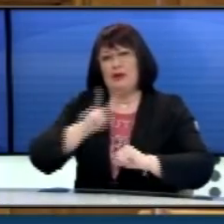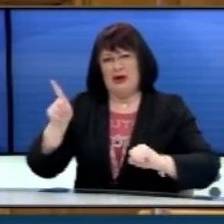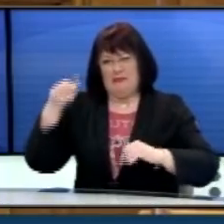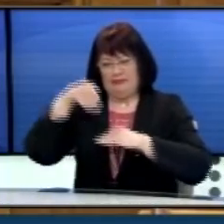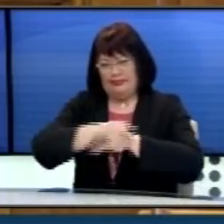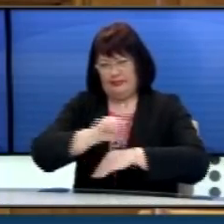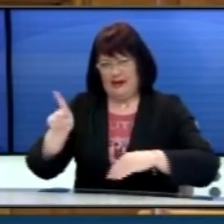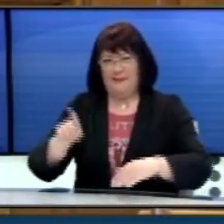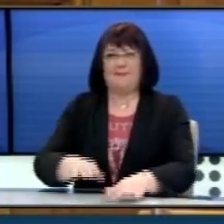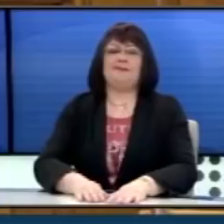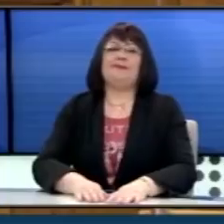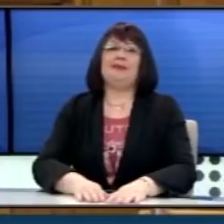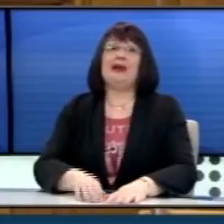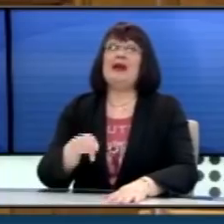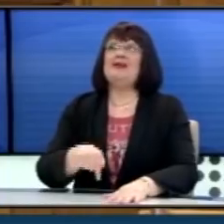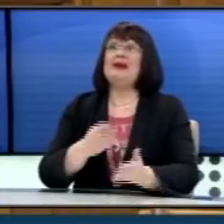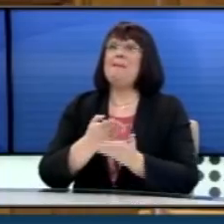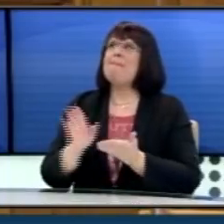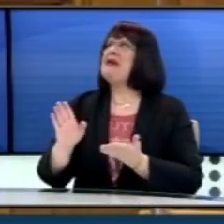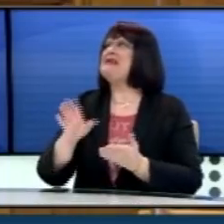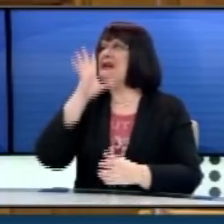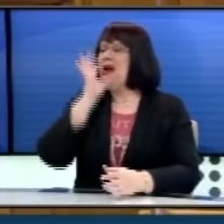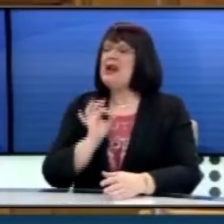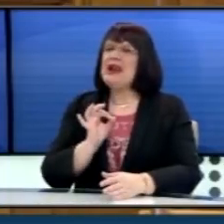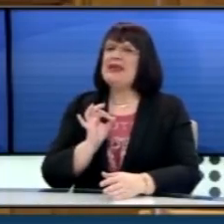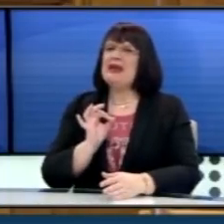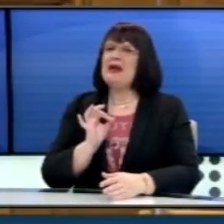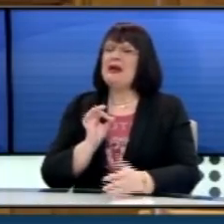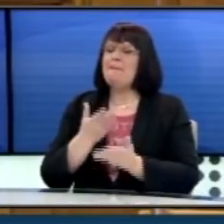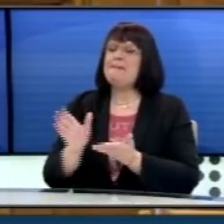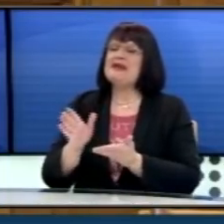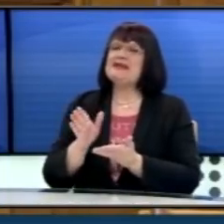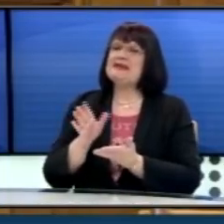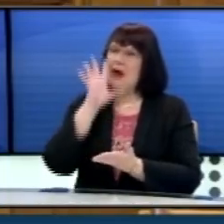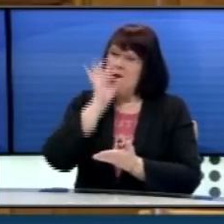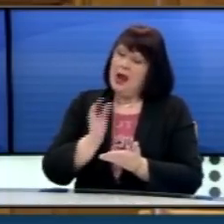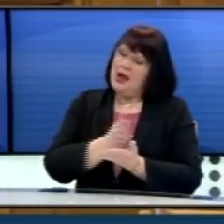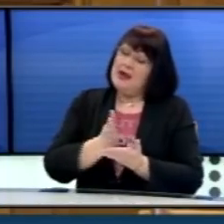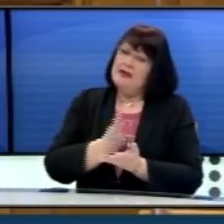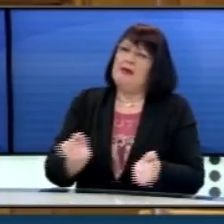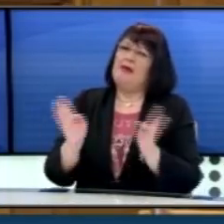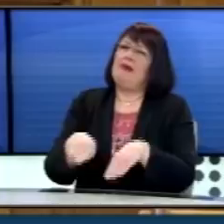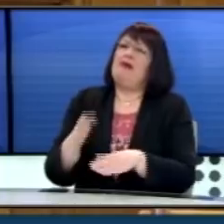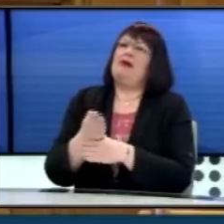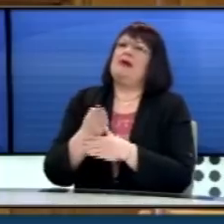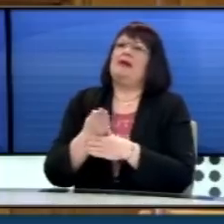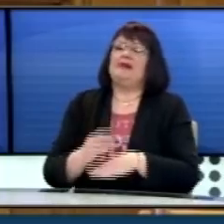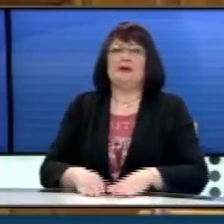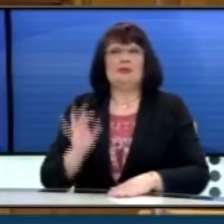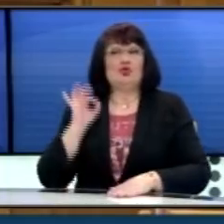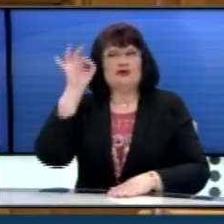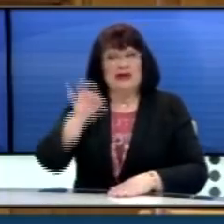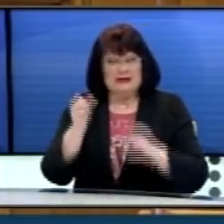Φυσικά, αυτή είναι η μισή αλήθεια. Την άλλη μισή την κρύβετε. πώς έφτασαν οι επαγγελματίες στη σημερινή